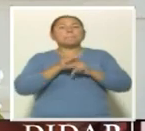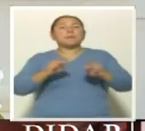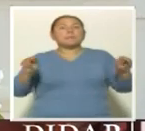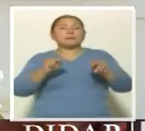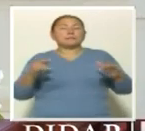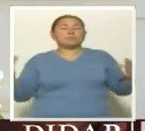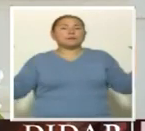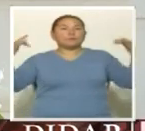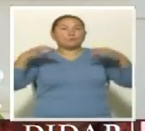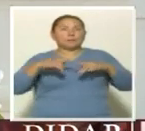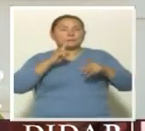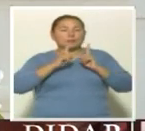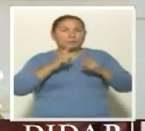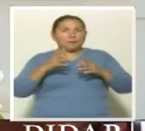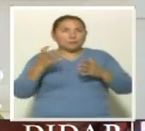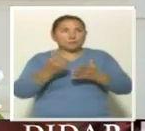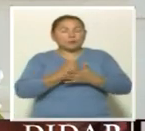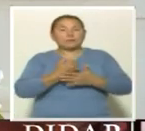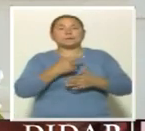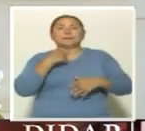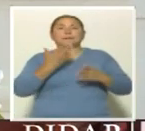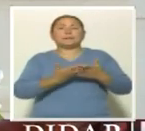отырмыз. Жаңа айтып өтті,